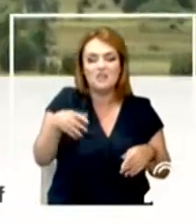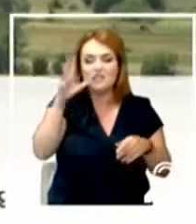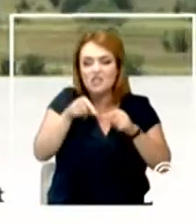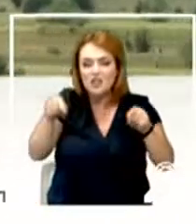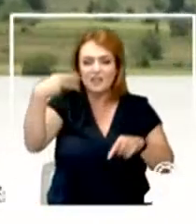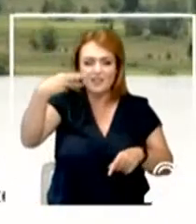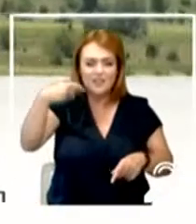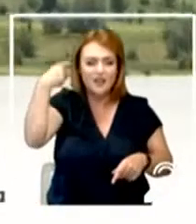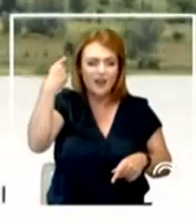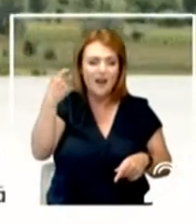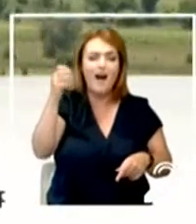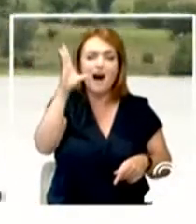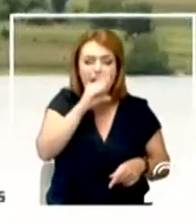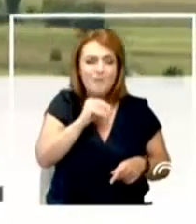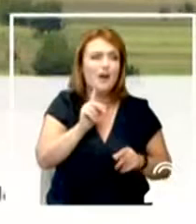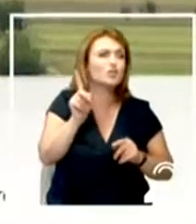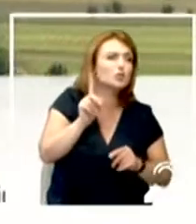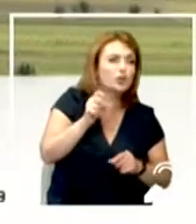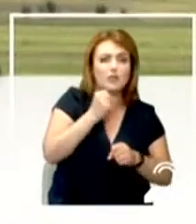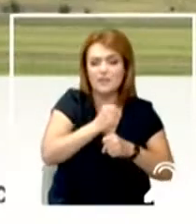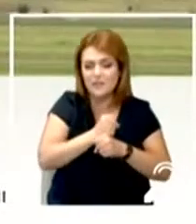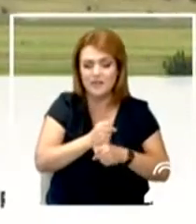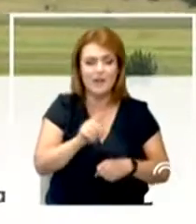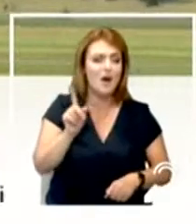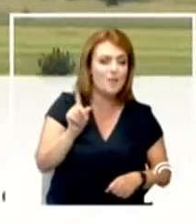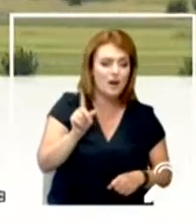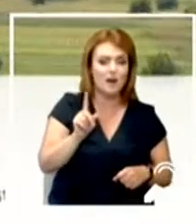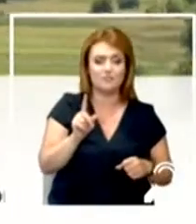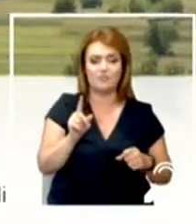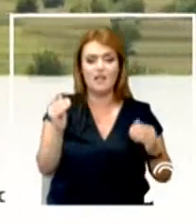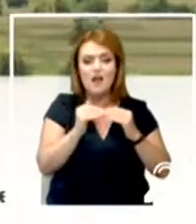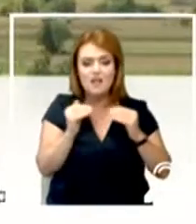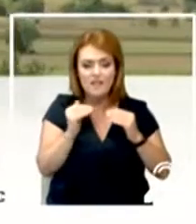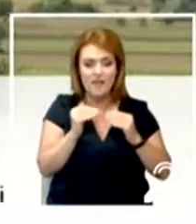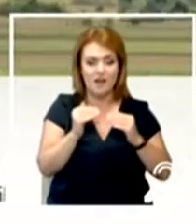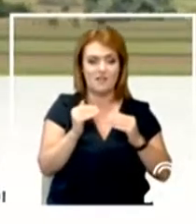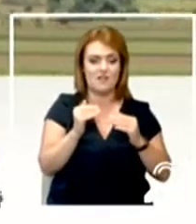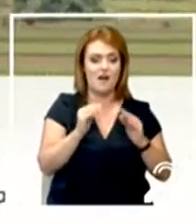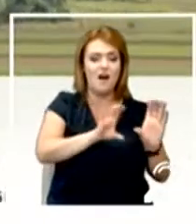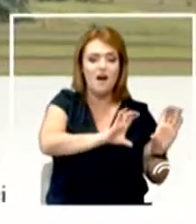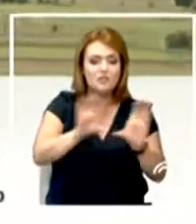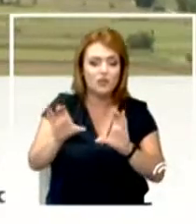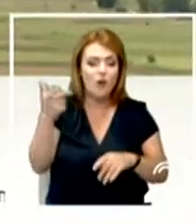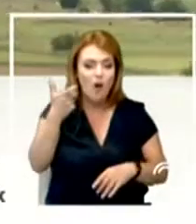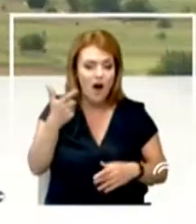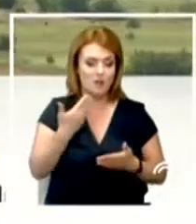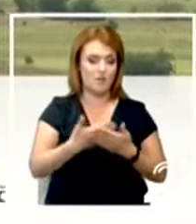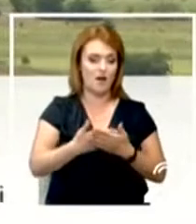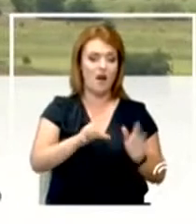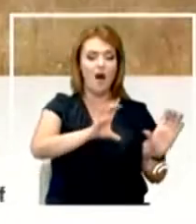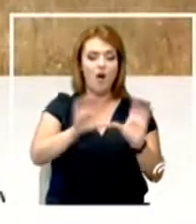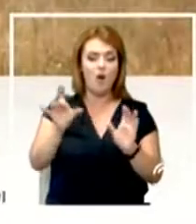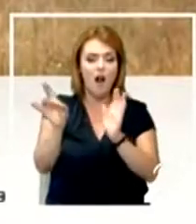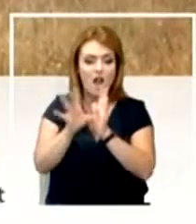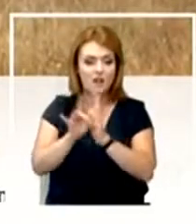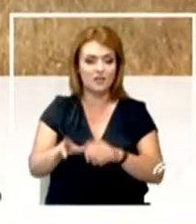putea, măcar securitatea statului la nivel de asigurare cu gaz, asigurare cu energie